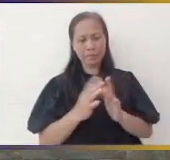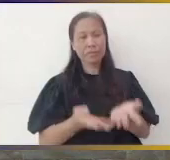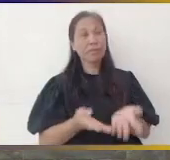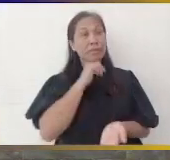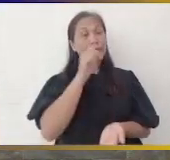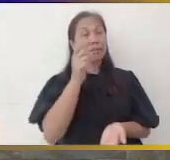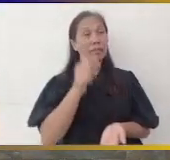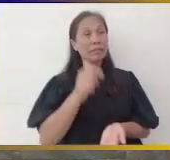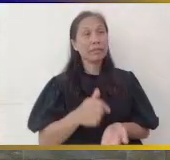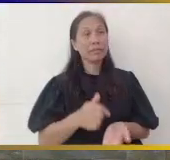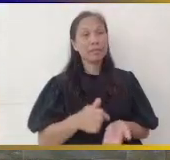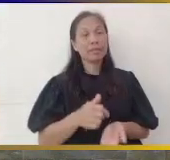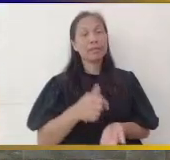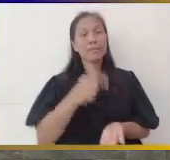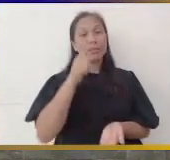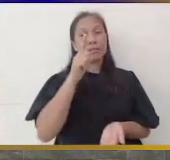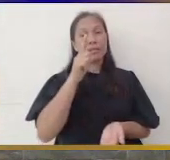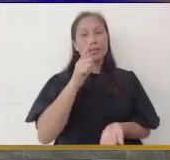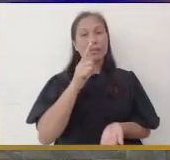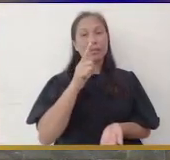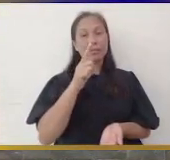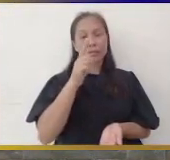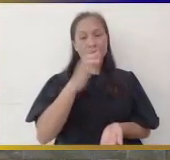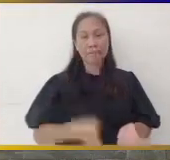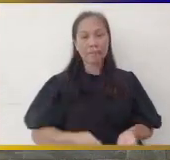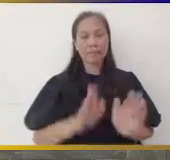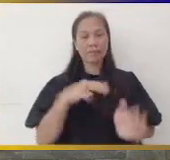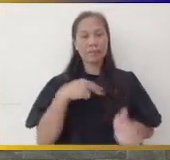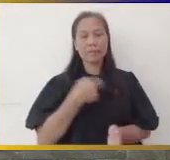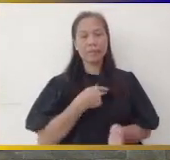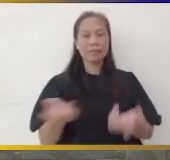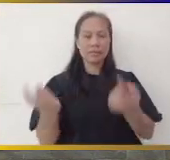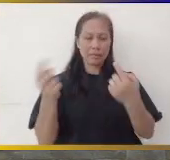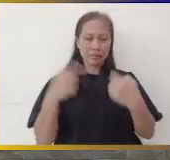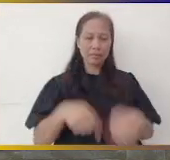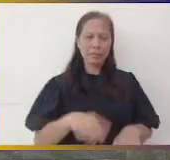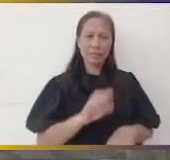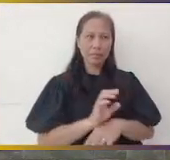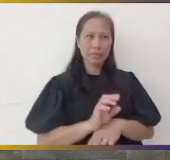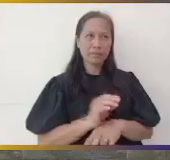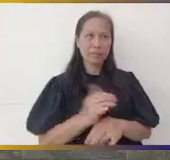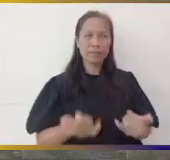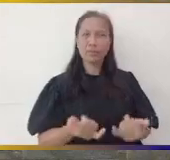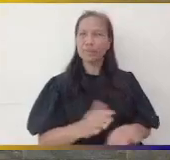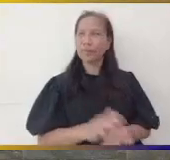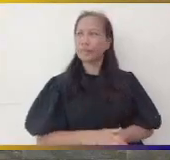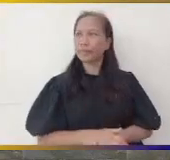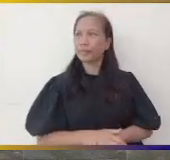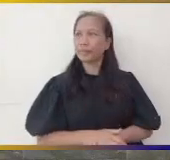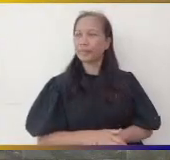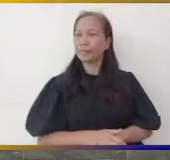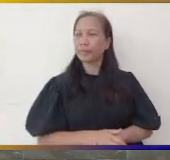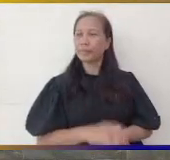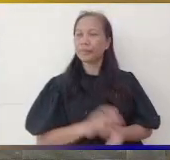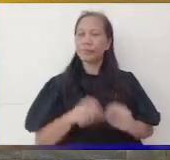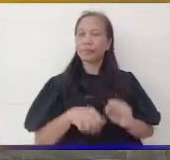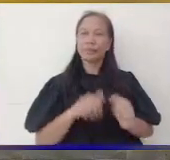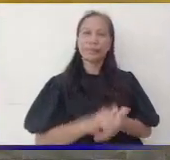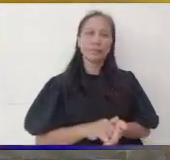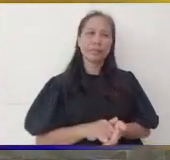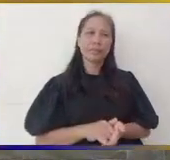pinahintulutan ng Diyos na nandito tayo ngayong umaga Amen All right pangalawa ay ah Pupunta tayo sa